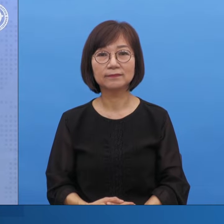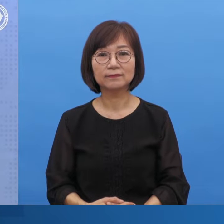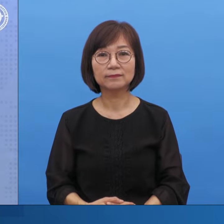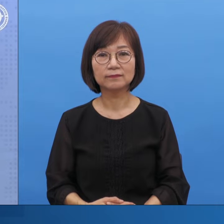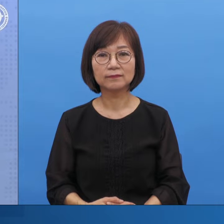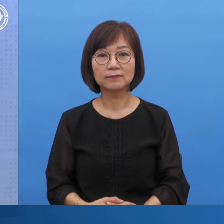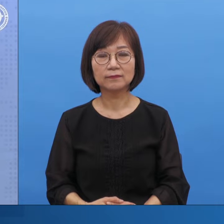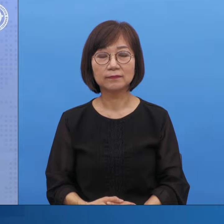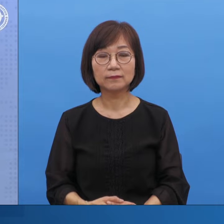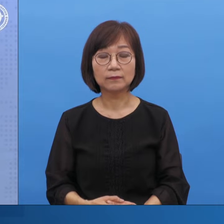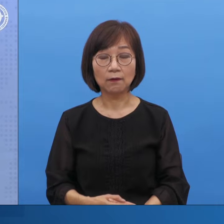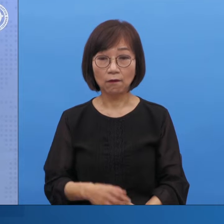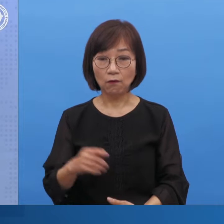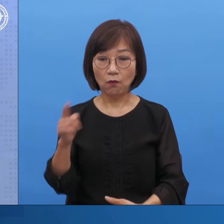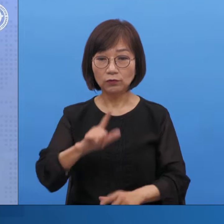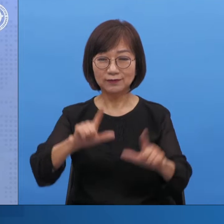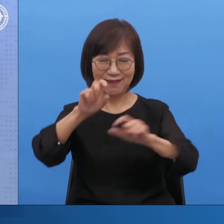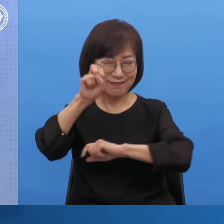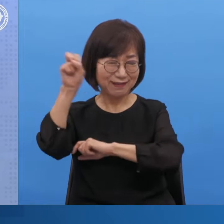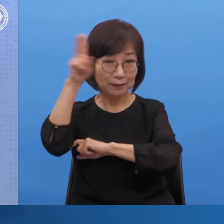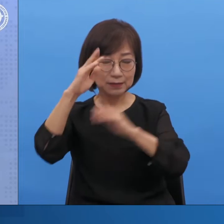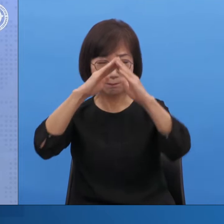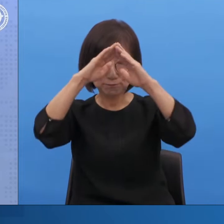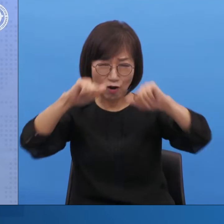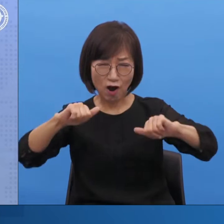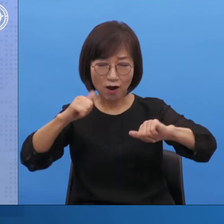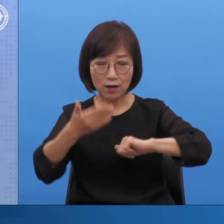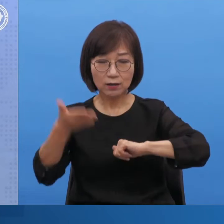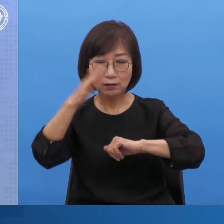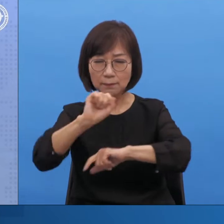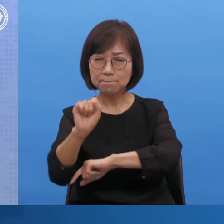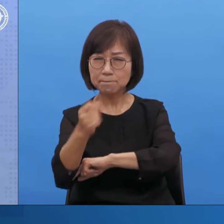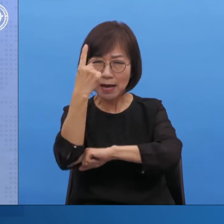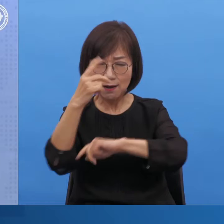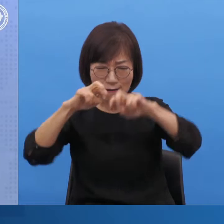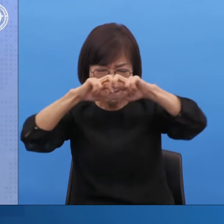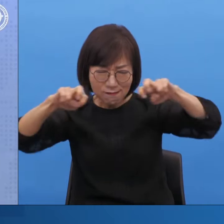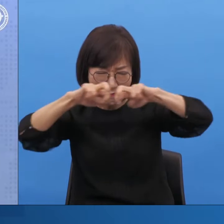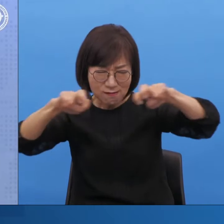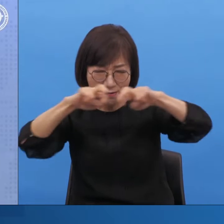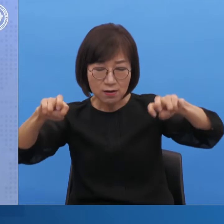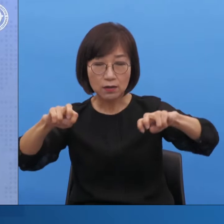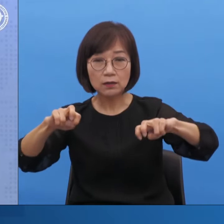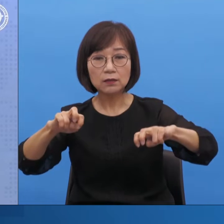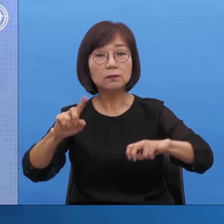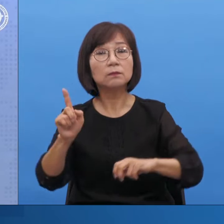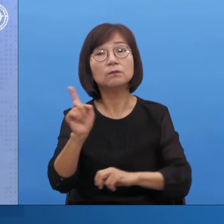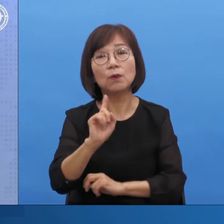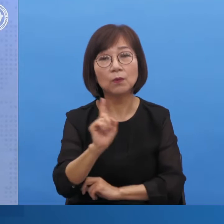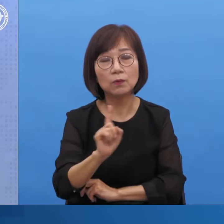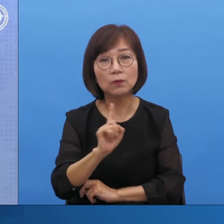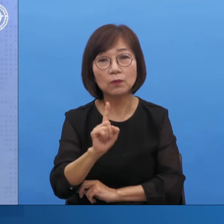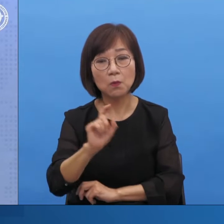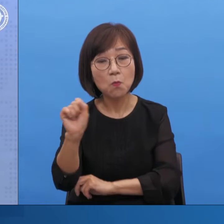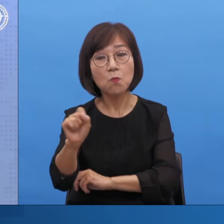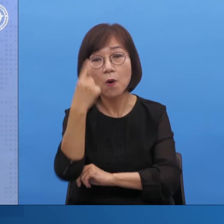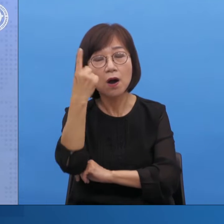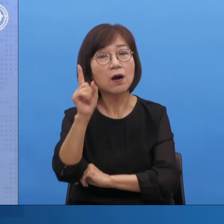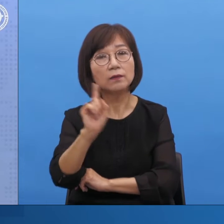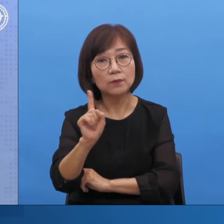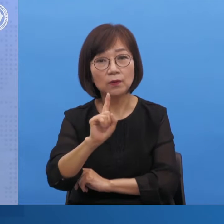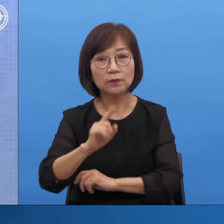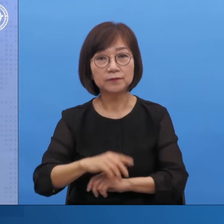갑자기 무너졌는데 알고 보면 원인은 하나입니다. It suddenly collapsed, and if you look at the source of it, there's only one